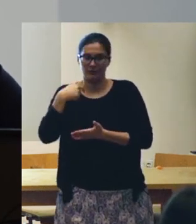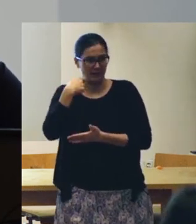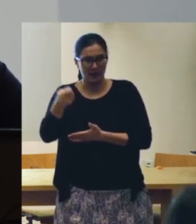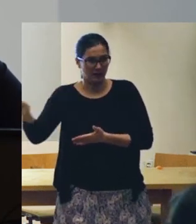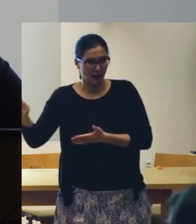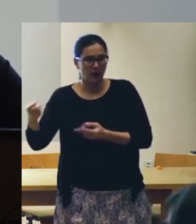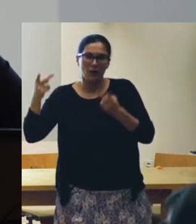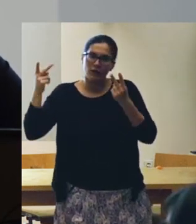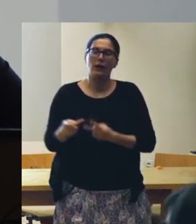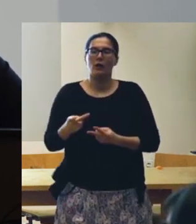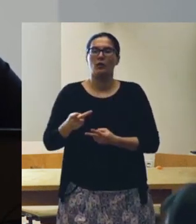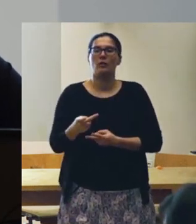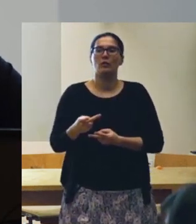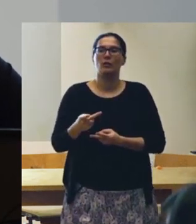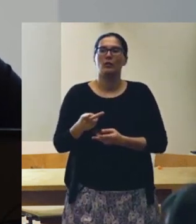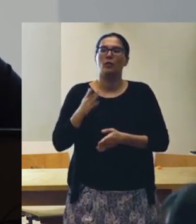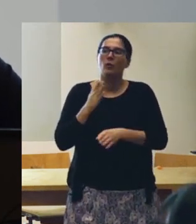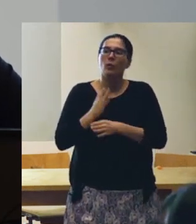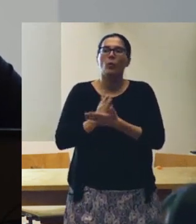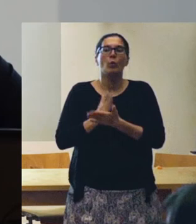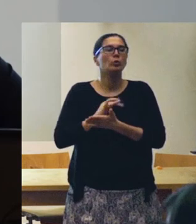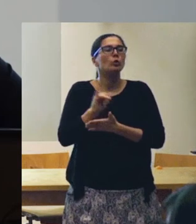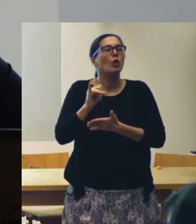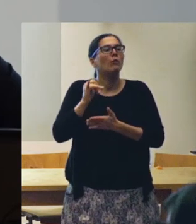diskvalifikuje nebo diskvalifikuje pečovatele,